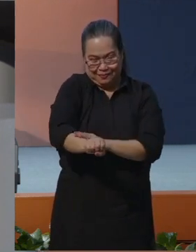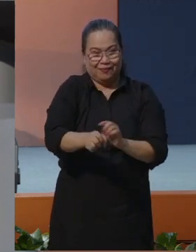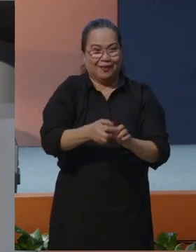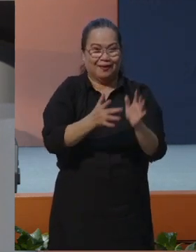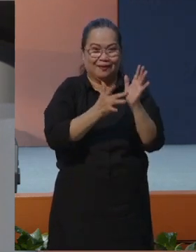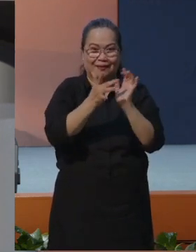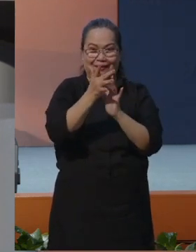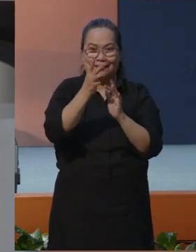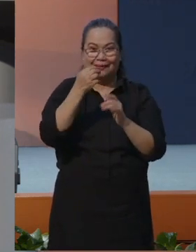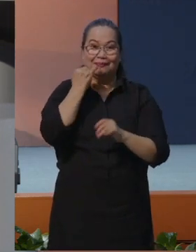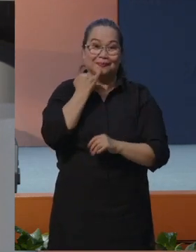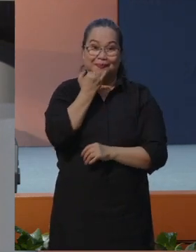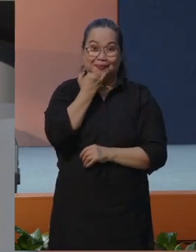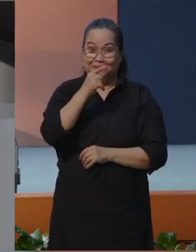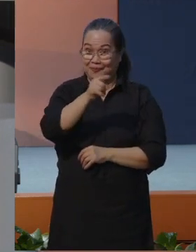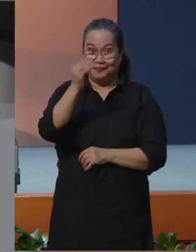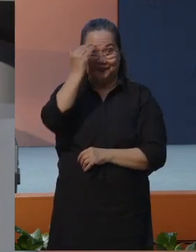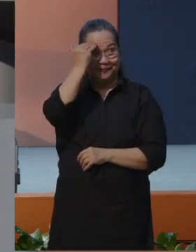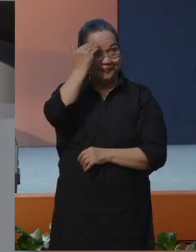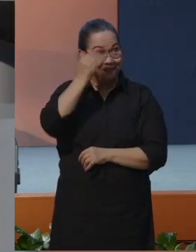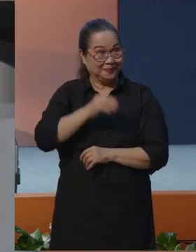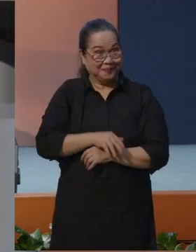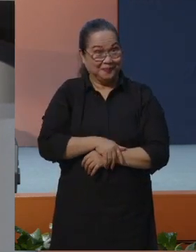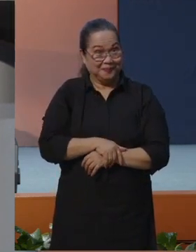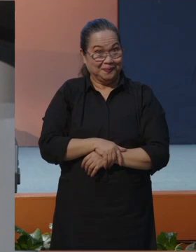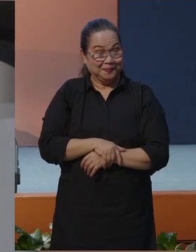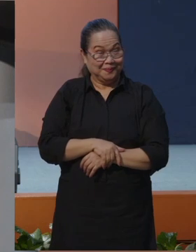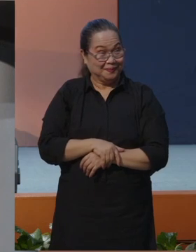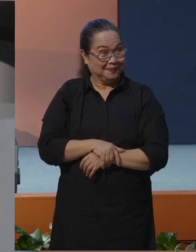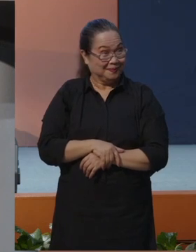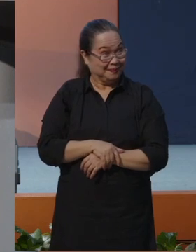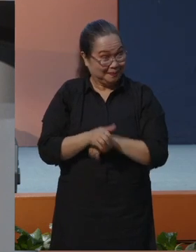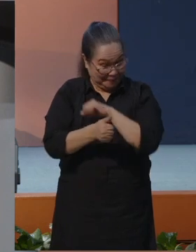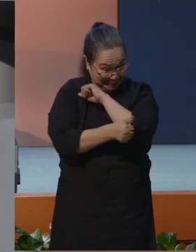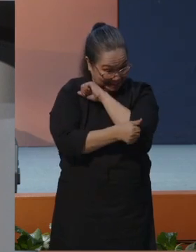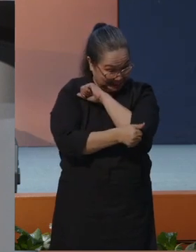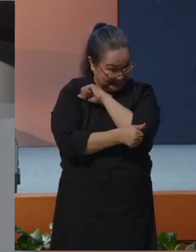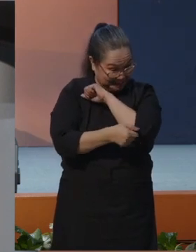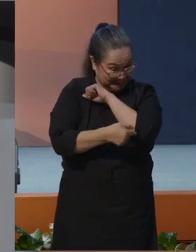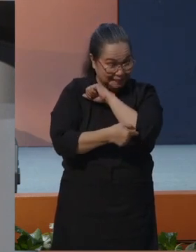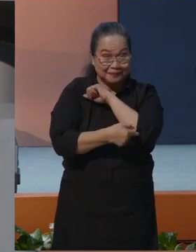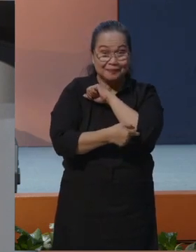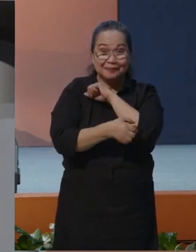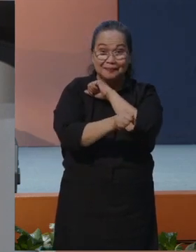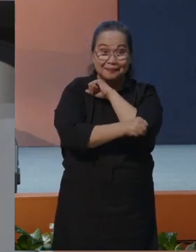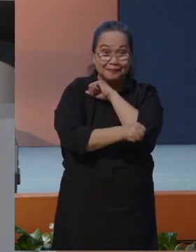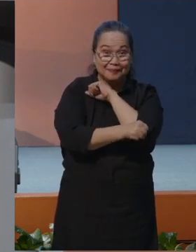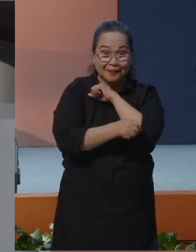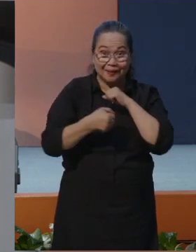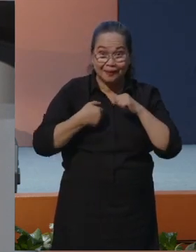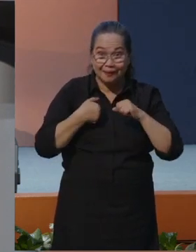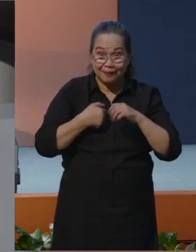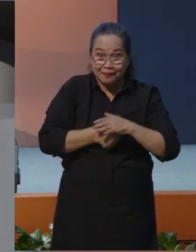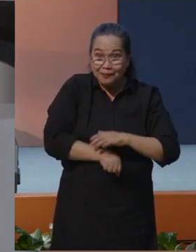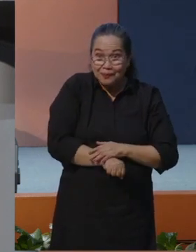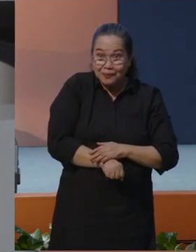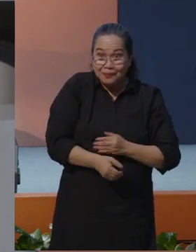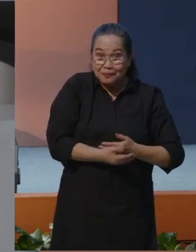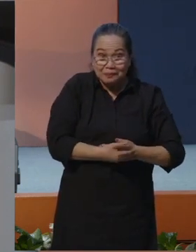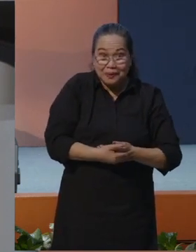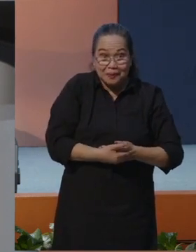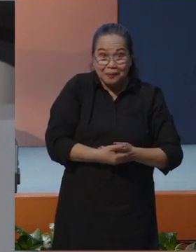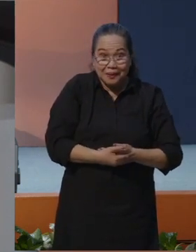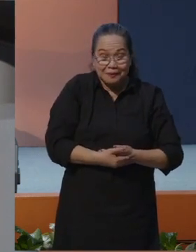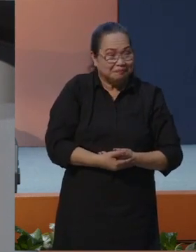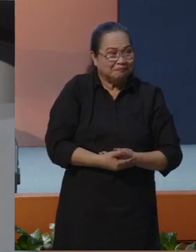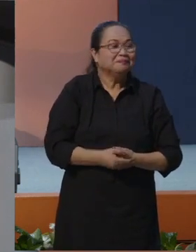Alam niyo ba na wala naman talagang kakayahan si Abraham at si Sarah na magkaanak? Ang